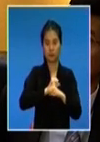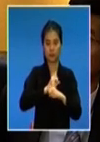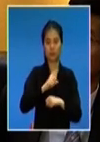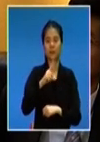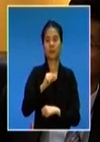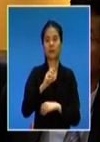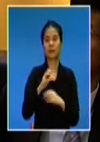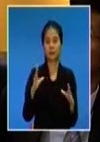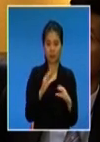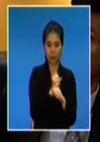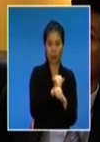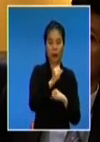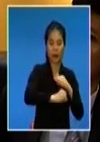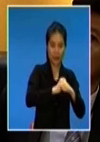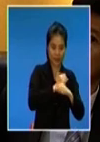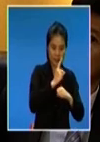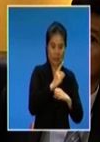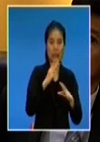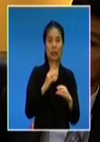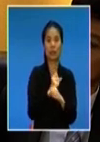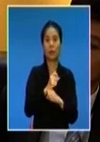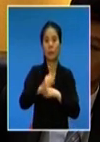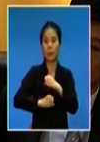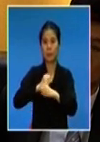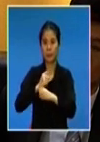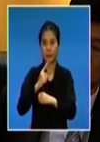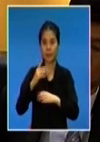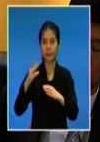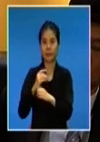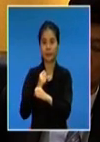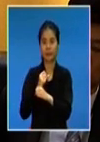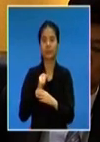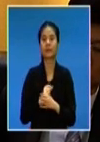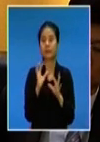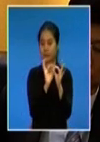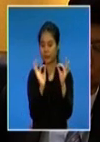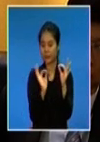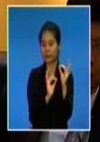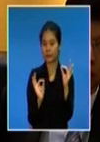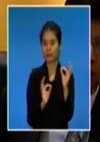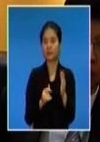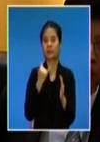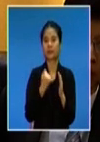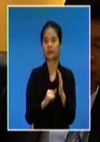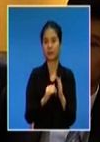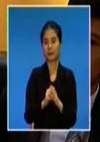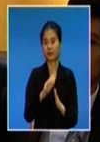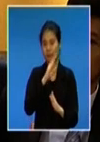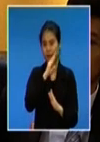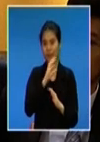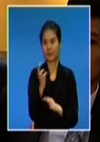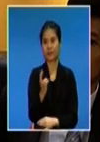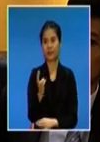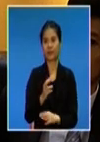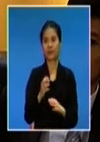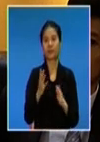รุปเป็นปีๆไปเราดัดได้นะครับก็ผมเรียนยืนยันว่าข้อมูลที่ว่าเนี่ยผิดถ้าจะผิดก็น้อยมากแล้วเกินแล้ว